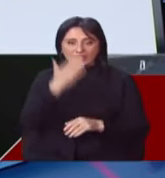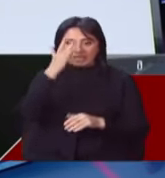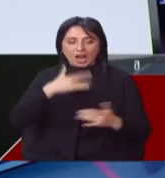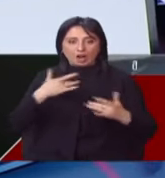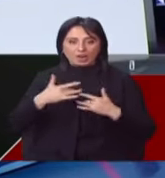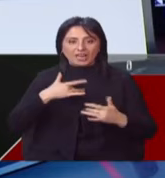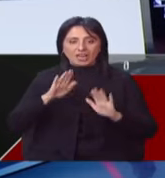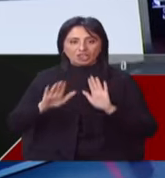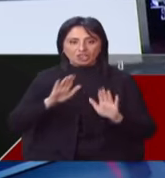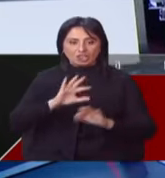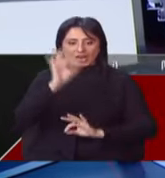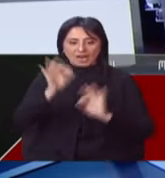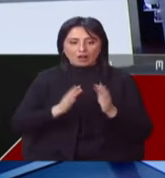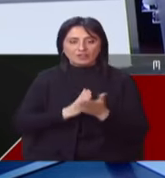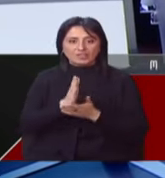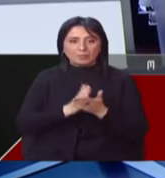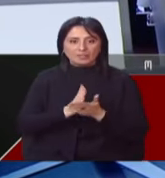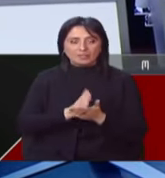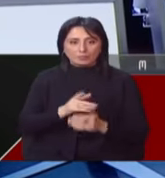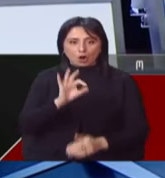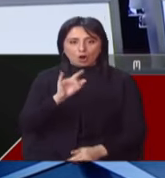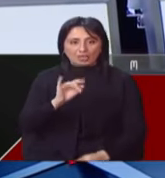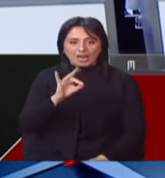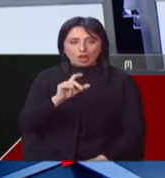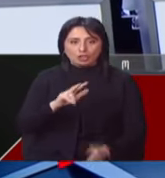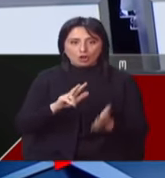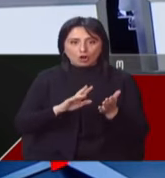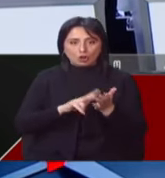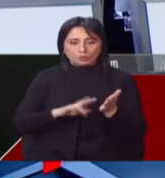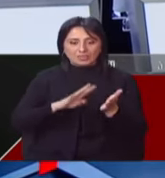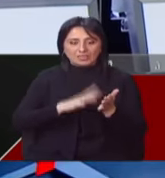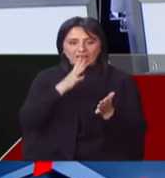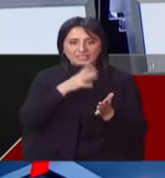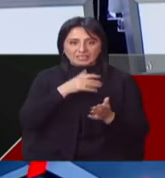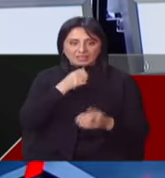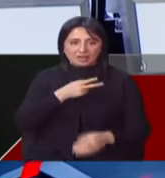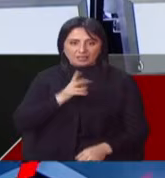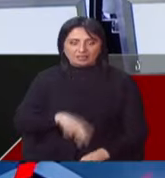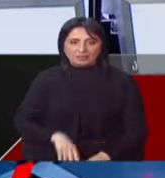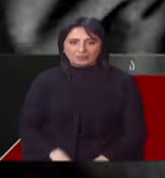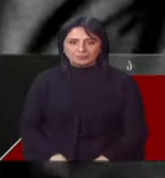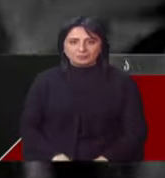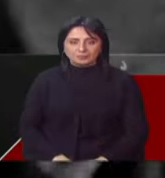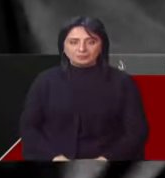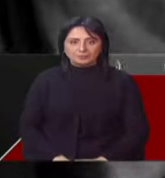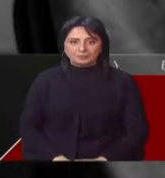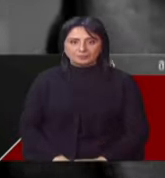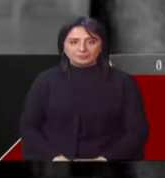არტისტი, კინორეჟისორი და ხელოვნების დამსახურებული მოღვაწე ოთარ იოსელიანი 99 წლის ასაკში გარდაიცვალა.